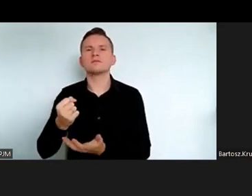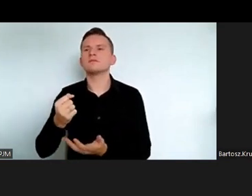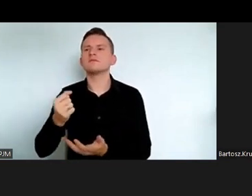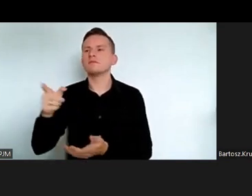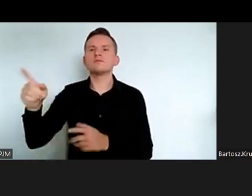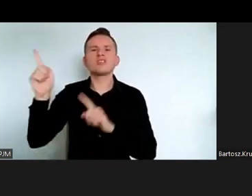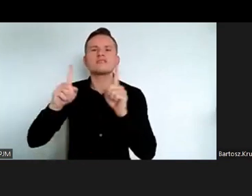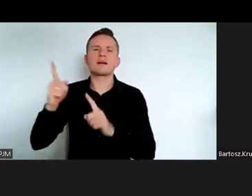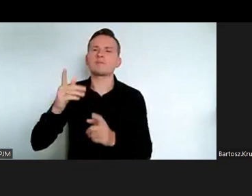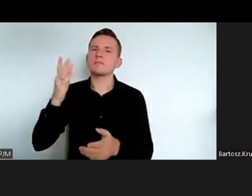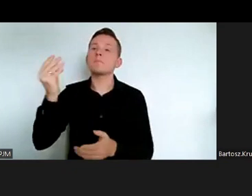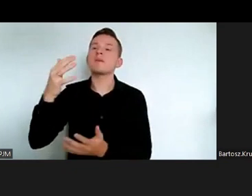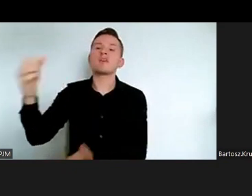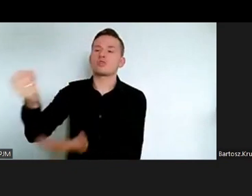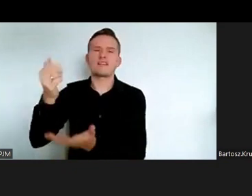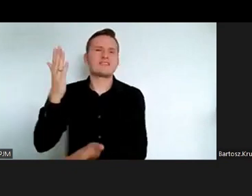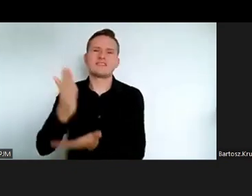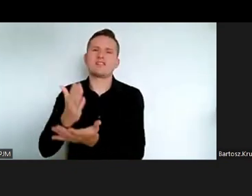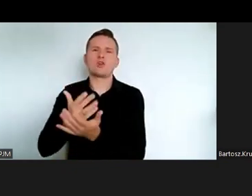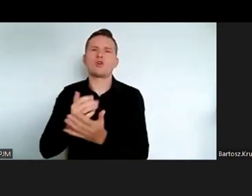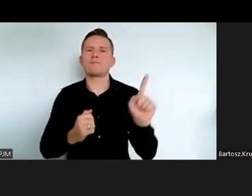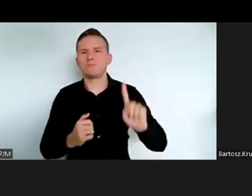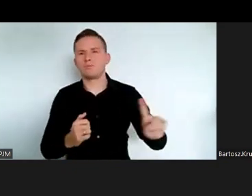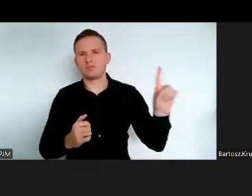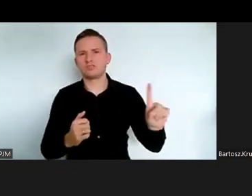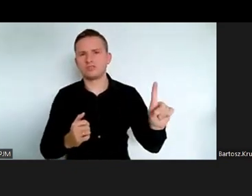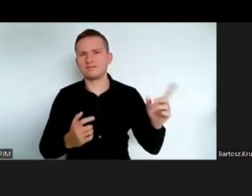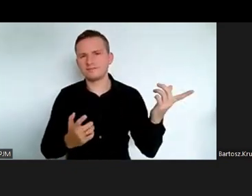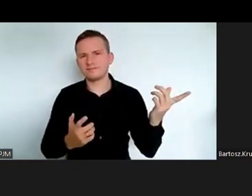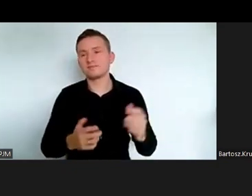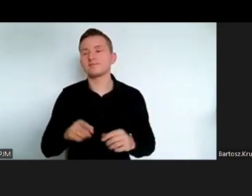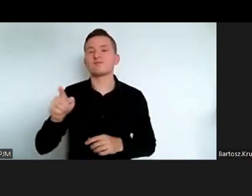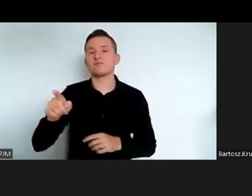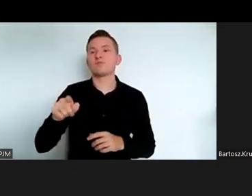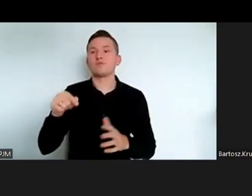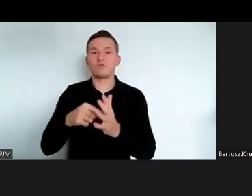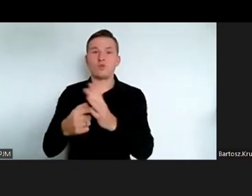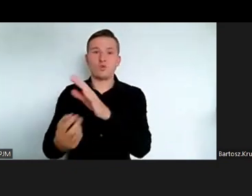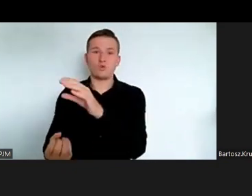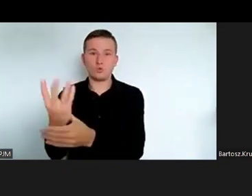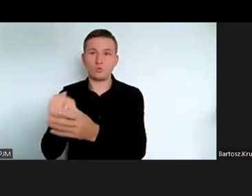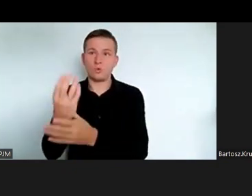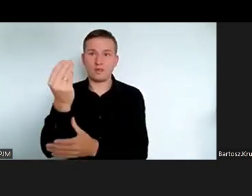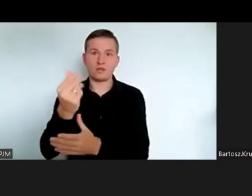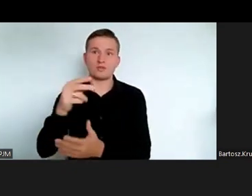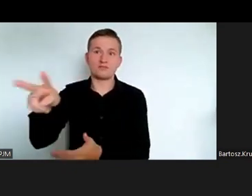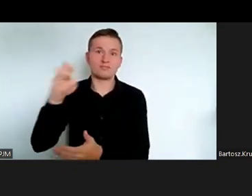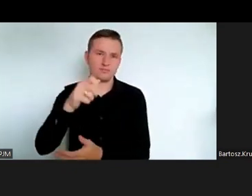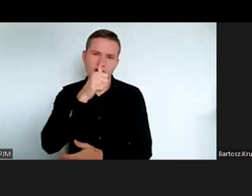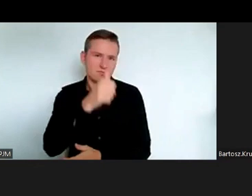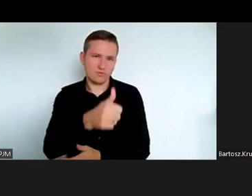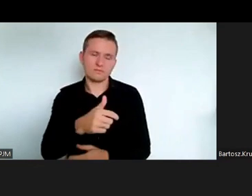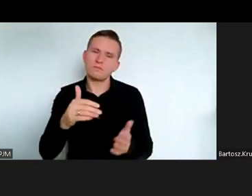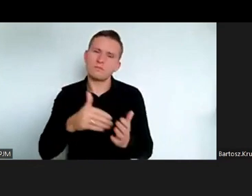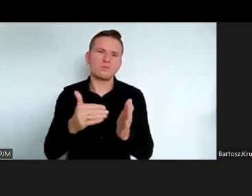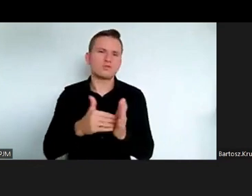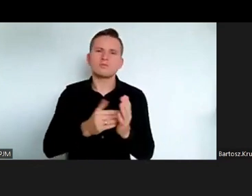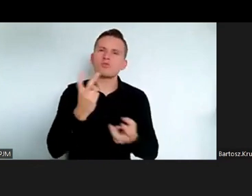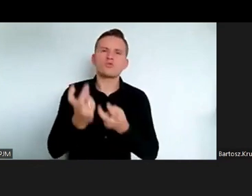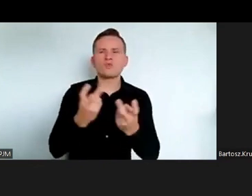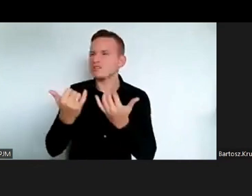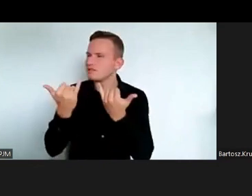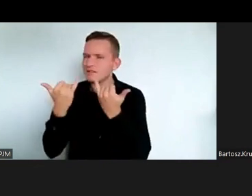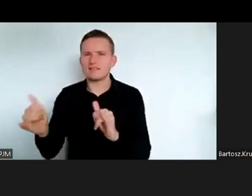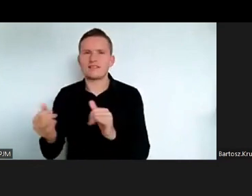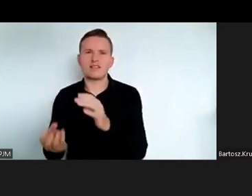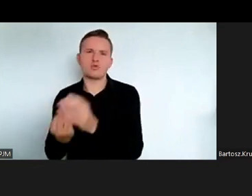to oczywiście z tych źródeł ten podmiot skorzystać nie może, także trzeba poszukiwać innych źródeł finansowania. Zachęcam do